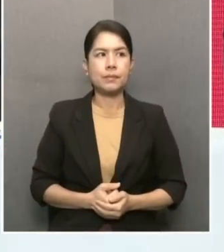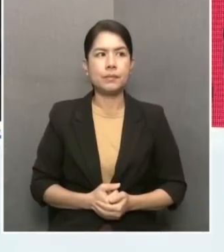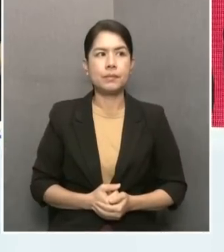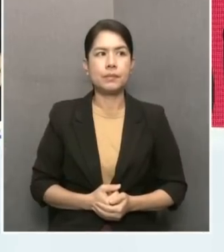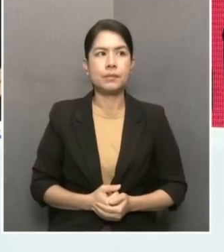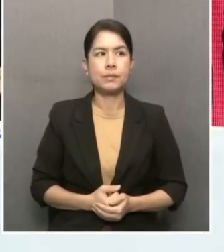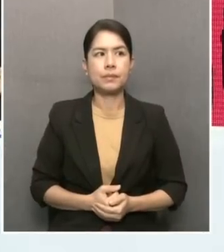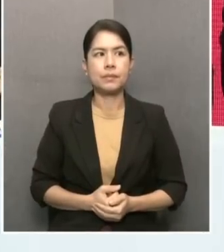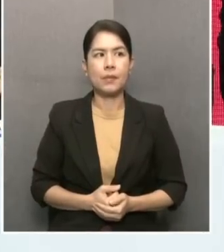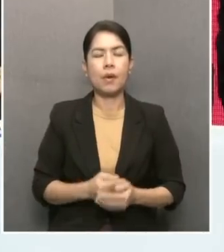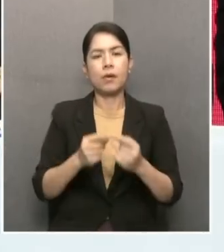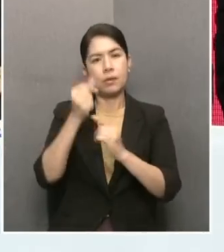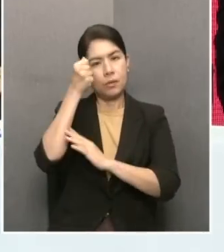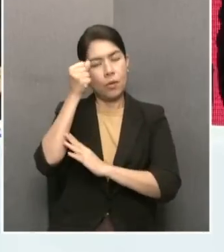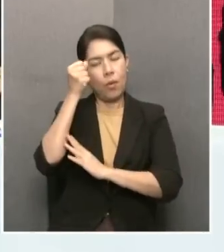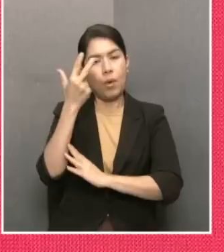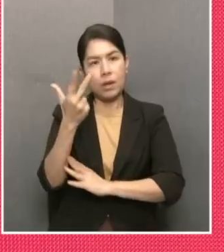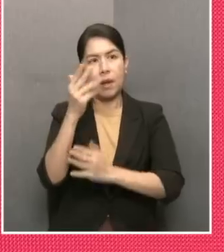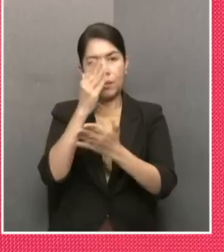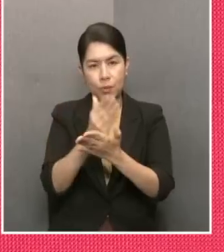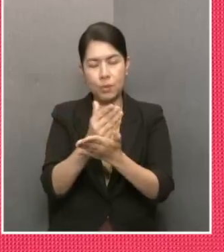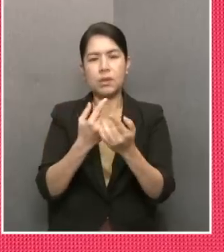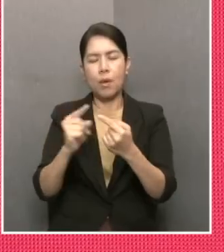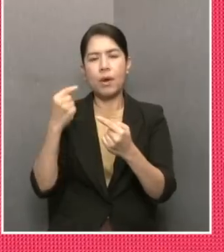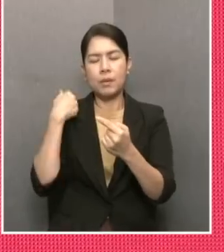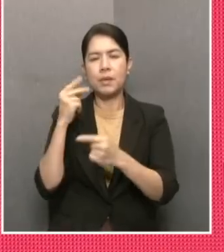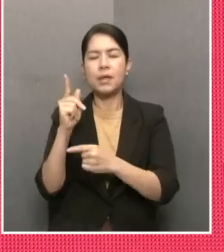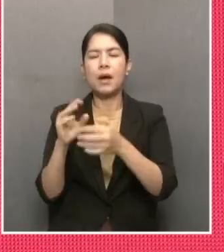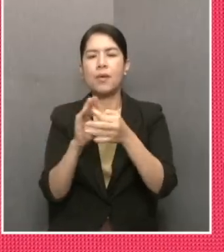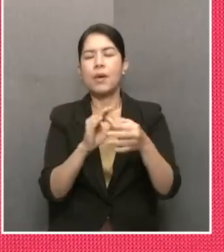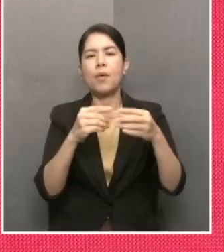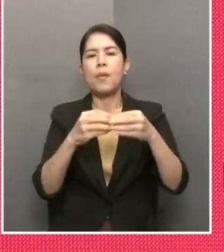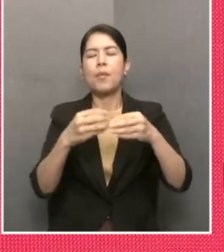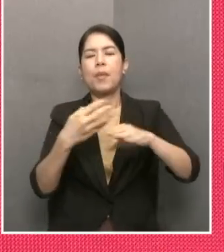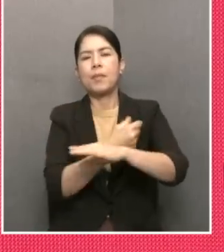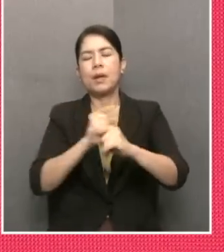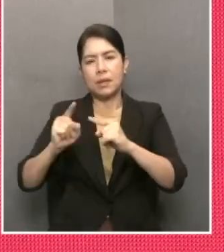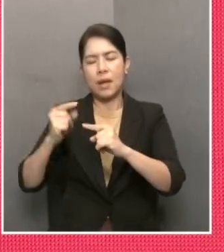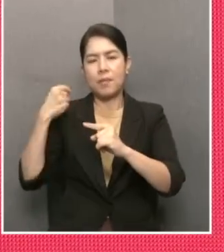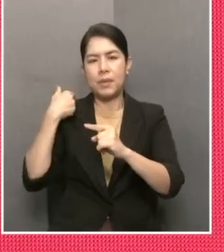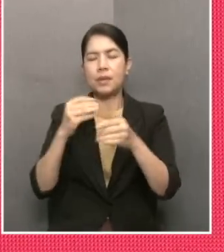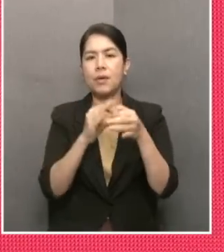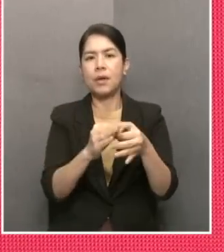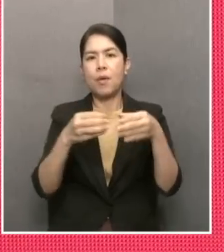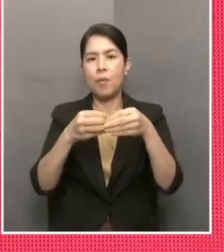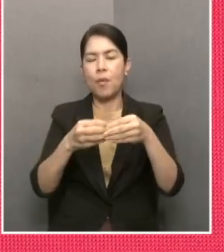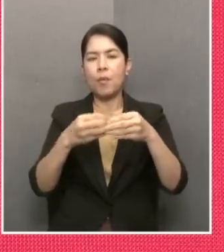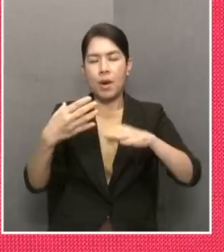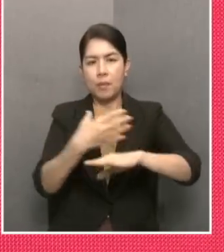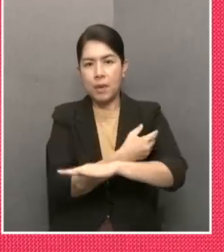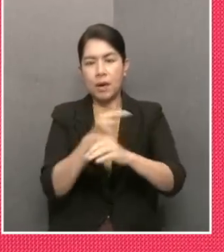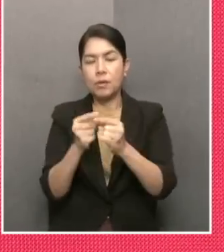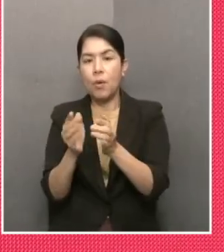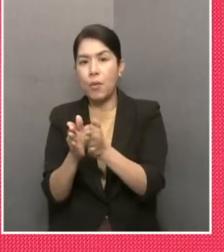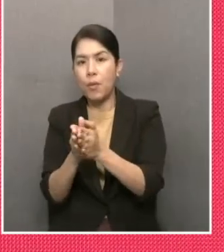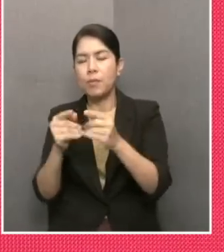จะเป็นช่วงหยุดยาวนะครับแต่ก็มีความเคลื่อนไหวทางการเมืองที่ยังคงต้องจับตาต่อเนื่องครับโดยเฉพาะท่าทีของพรรคร่วมที่ประกาศ